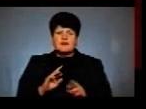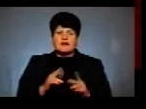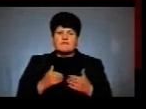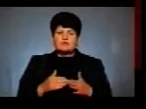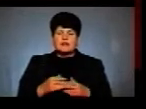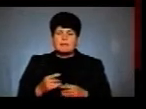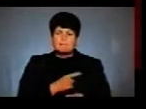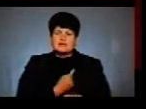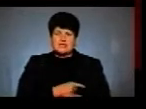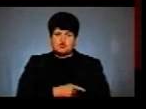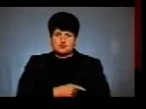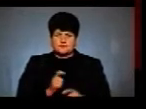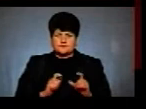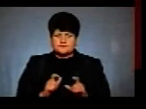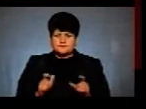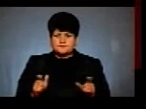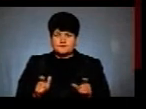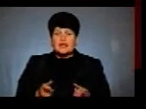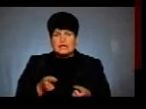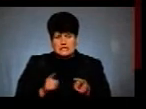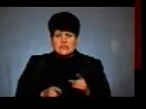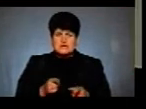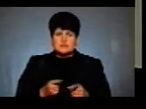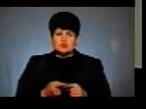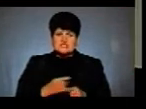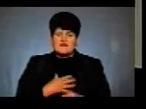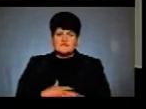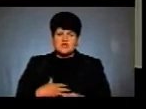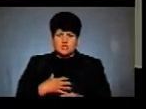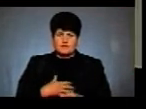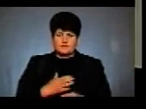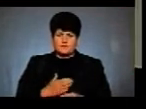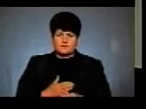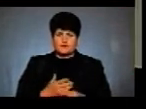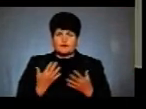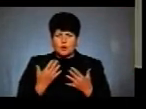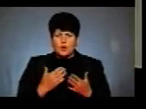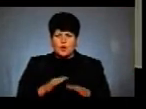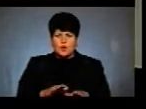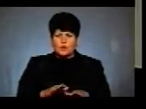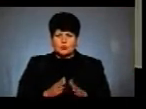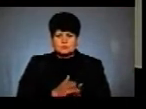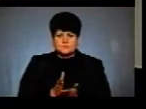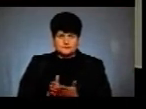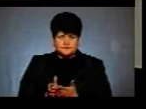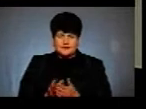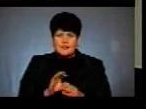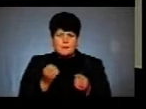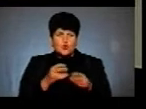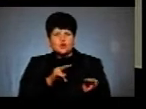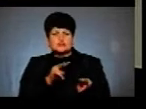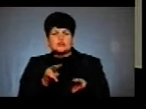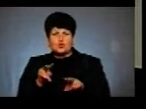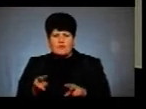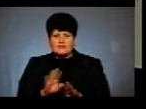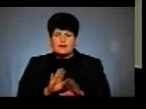вишу? Дякую. Ну, дійсно, це важливо. Важливо з декількох позицій не просто слідкувати за випускниками,